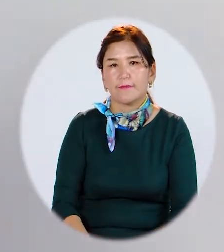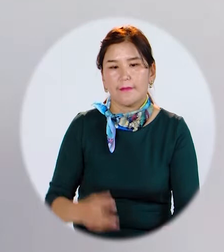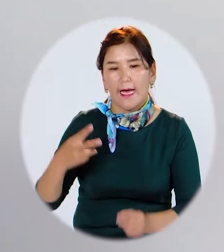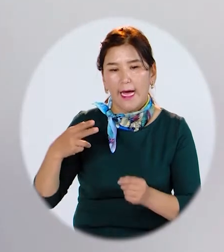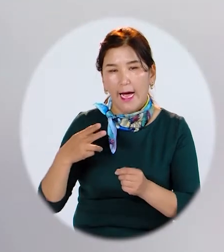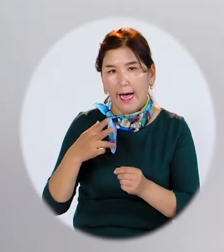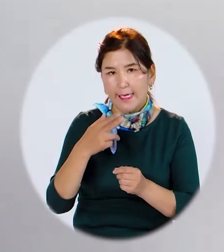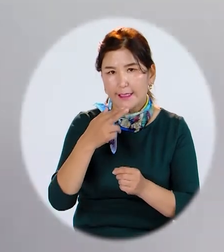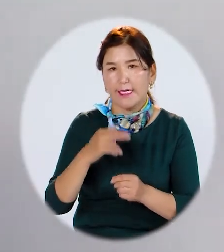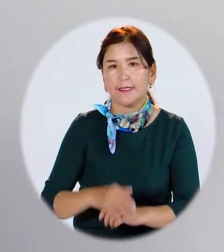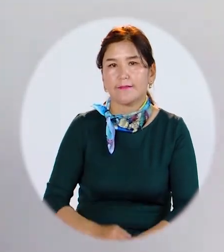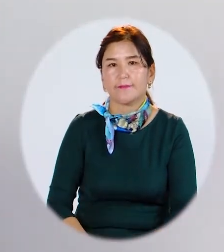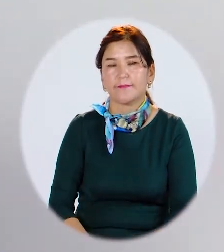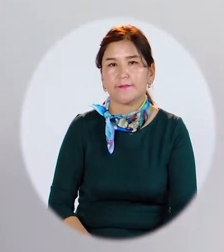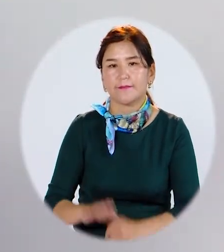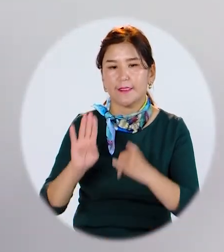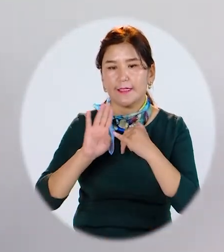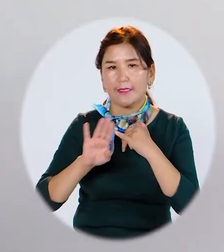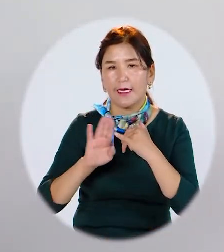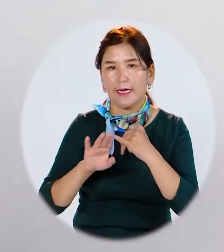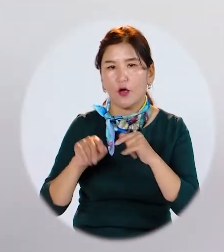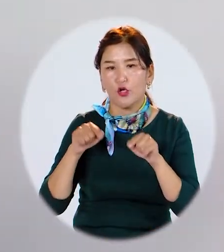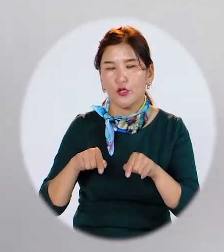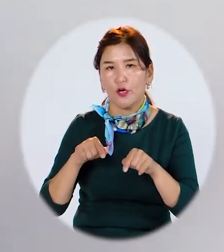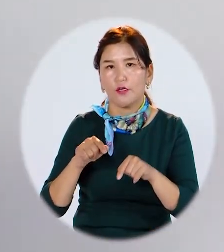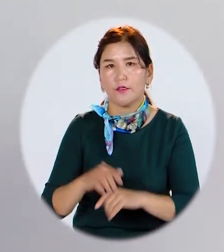хайчлана. За ингээд хайчлалын дараа одоо